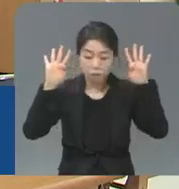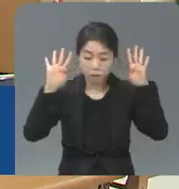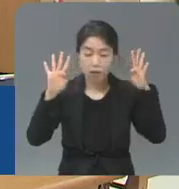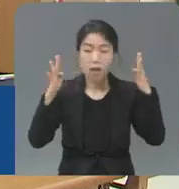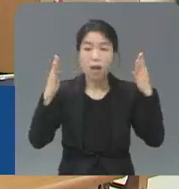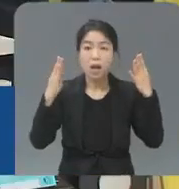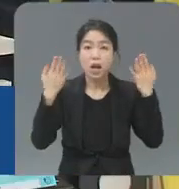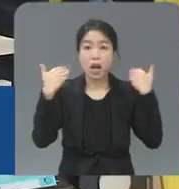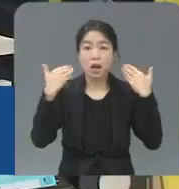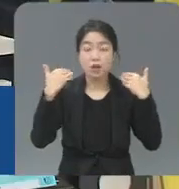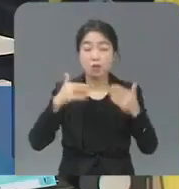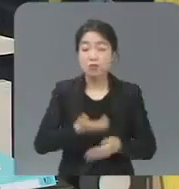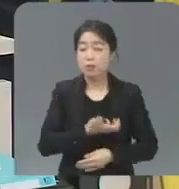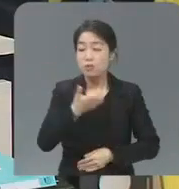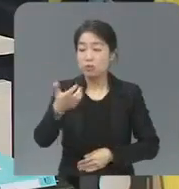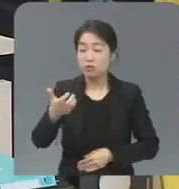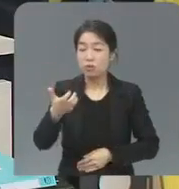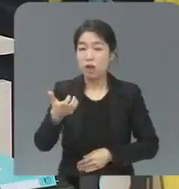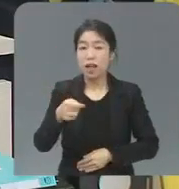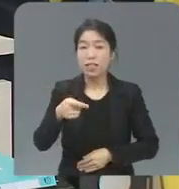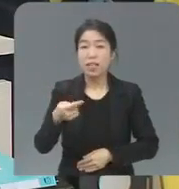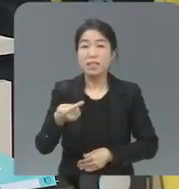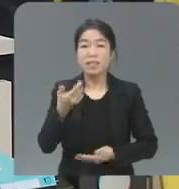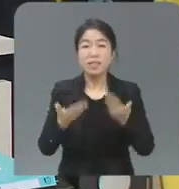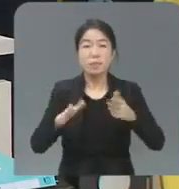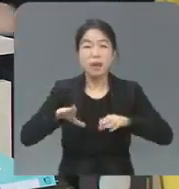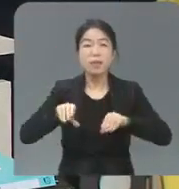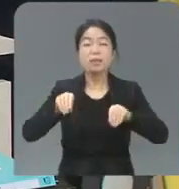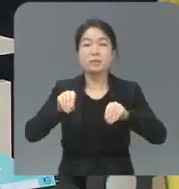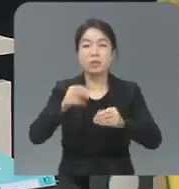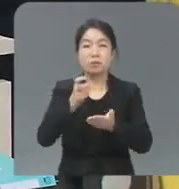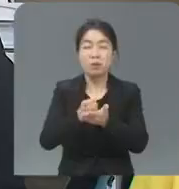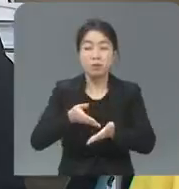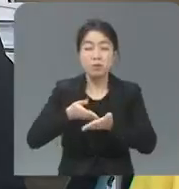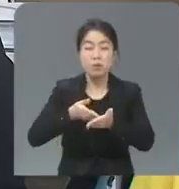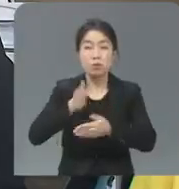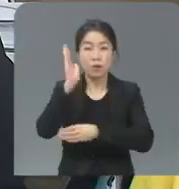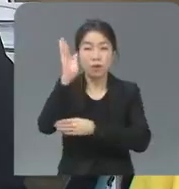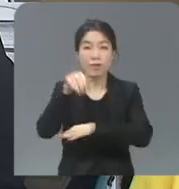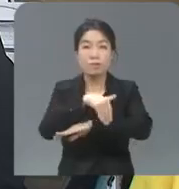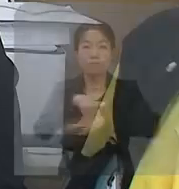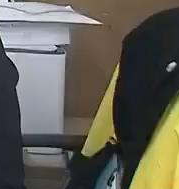이동해 차별금지법을 촉구하는 정당 연설회를 개최할 예정입니다.